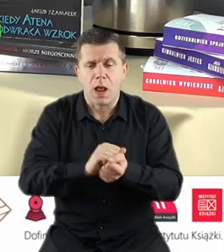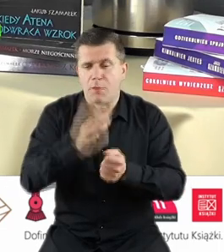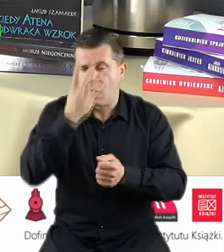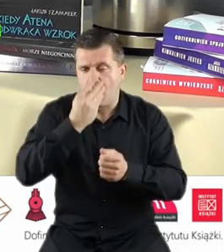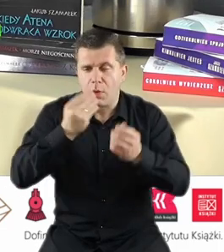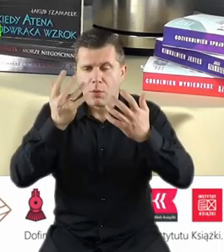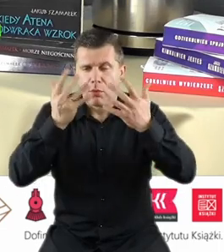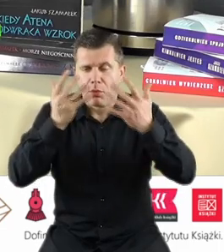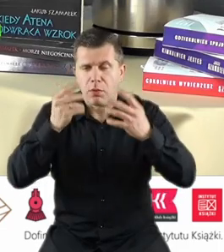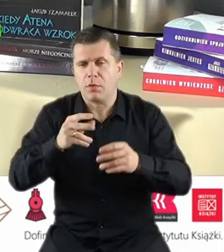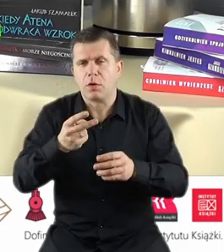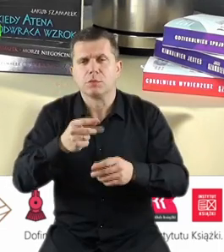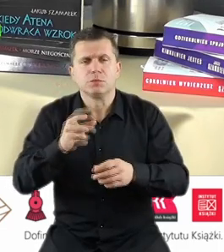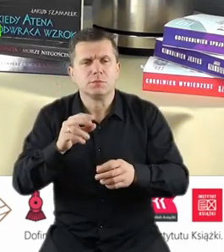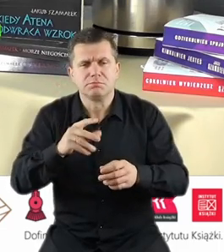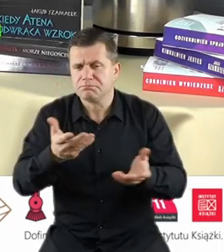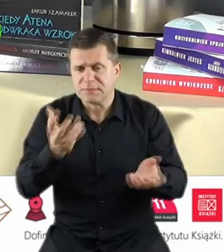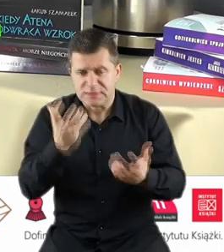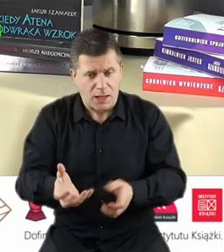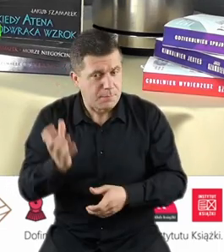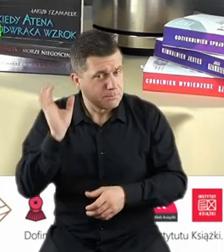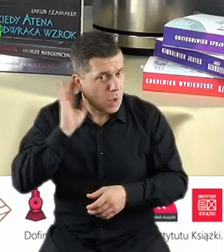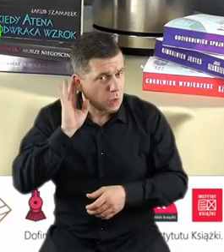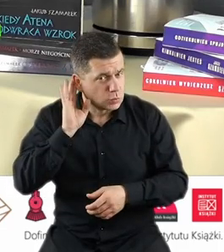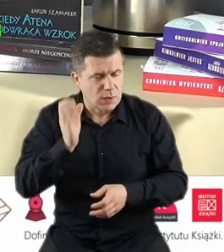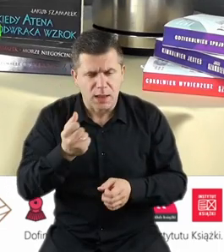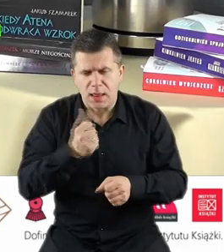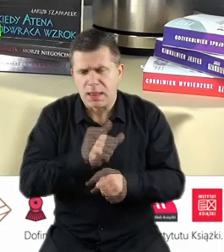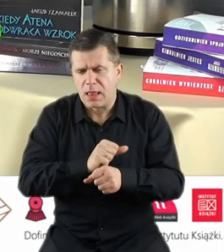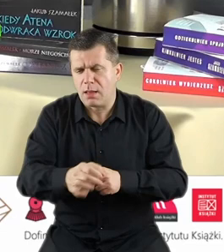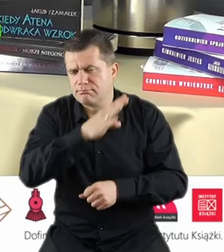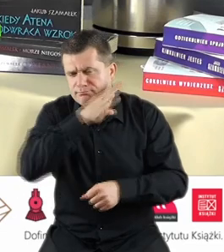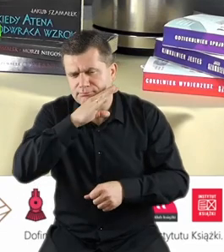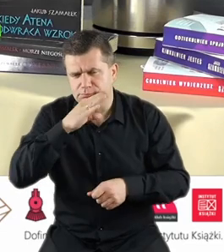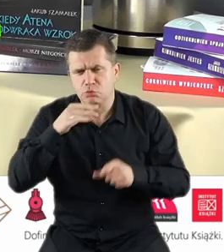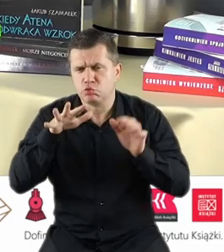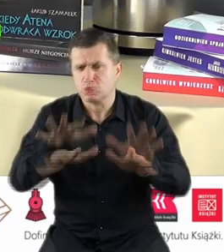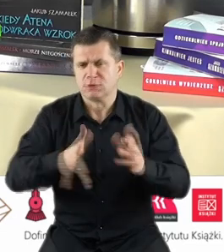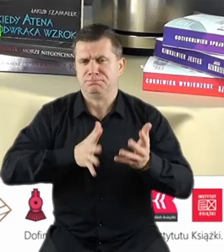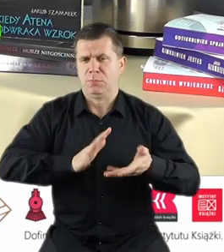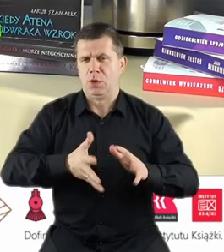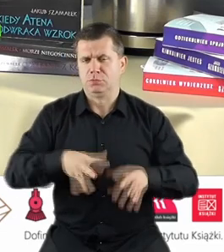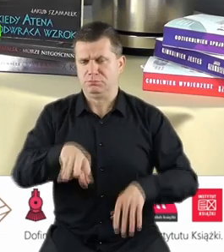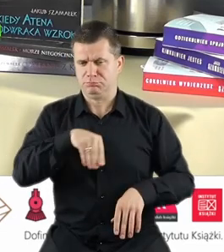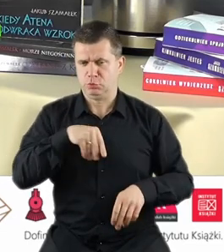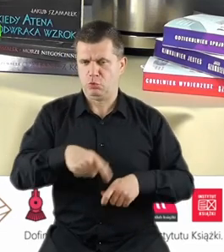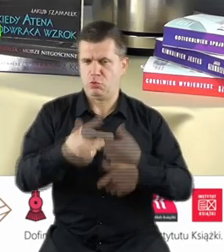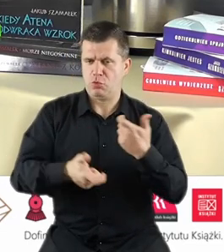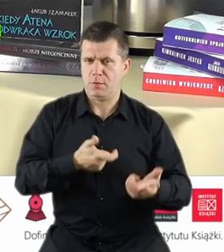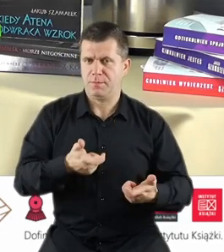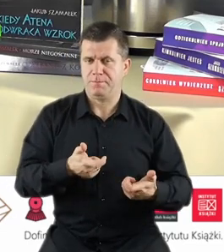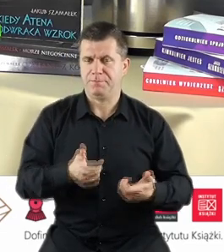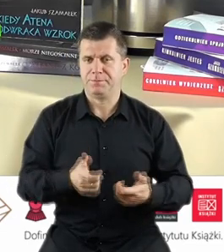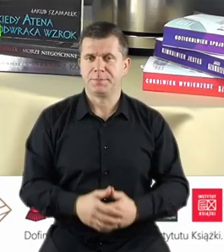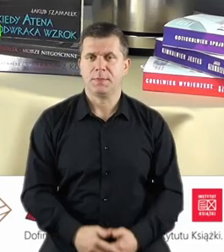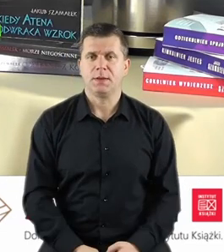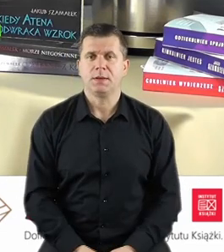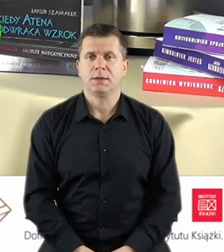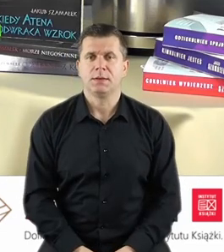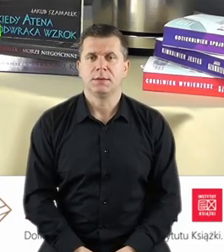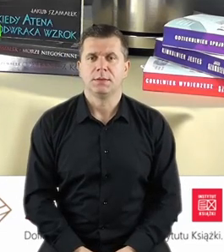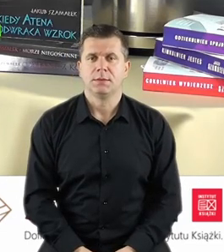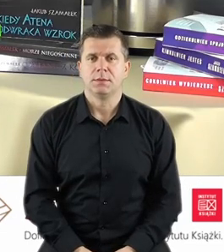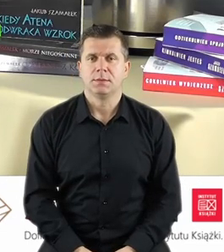Więc oczywiście, jak chcemy podsłuchiwać się, to jest mnóstwo sposobów, ale no, rzeczywistość jest też tak jakby